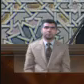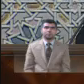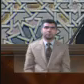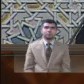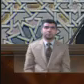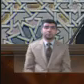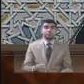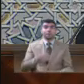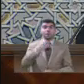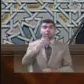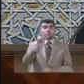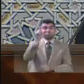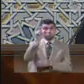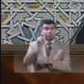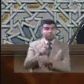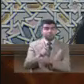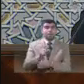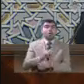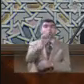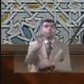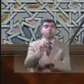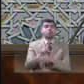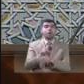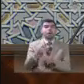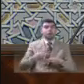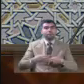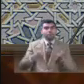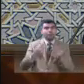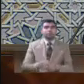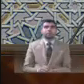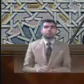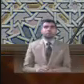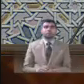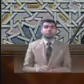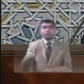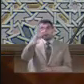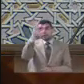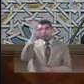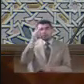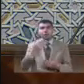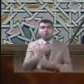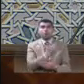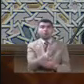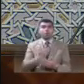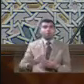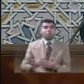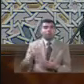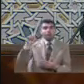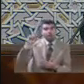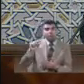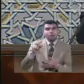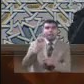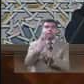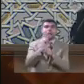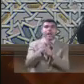الكلمة لأحد النواب لطرح السؤال حول السياسة الحكومية لخفض الدين العمومي واسترجاع